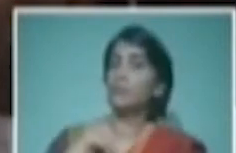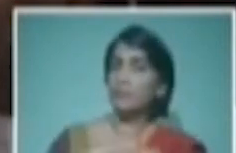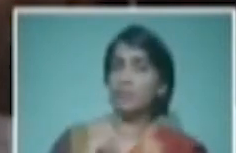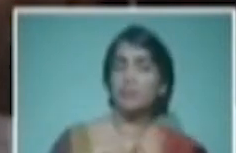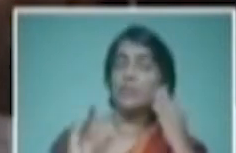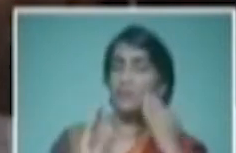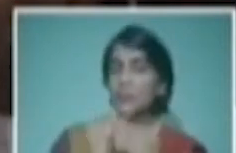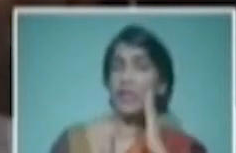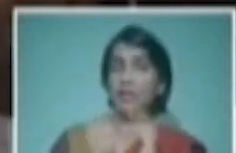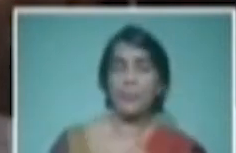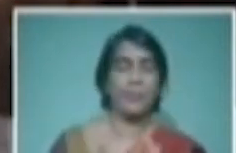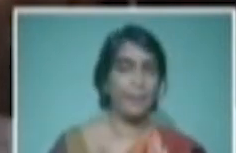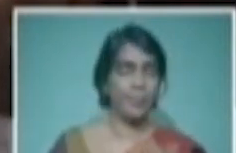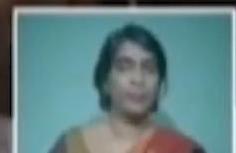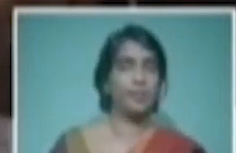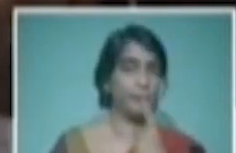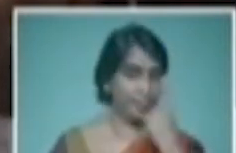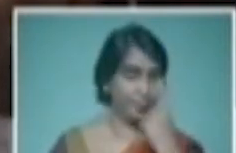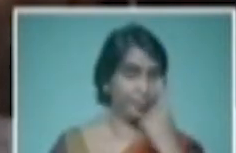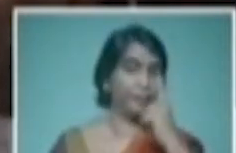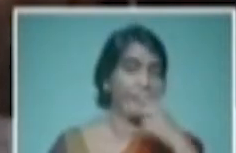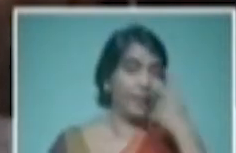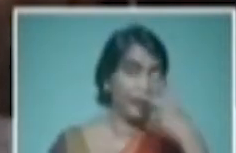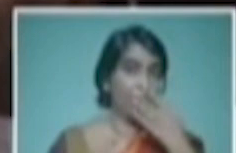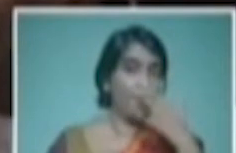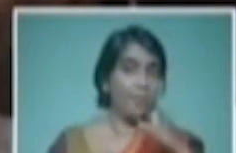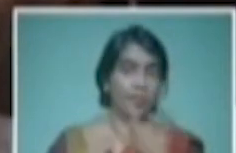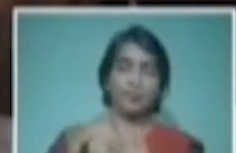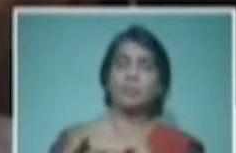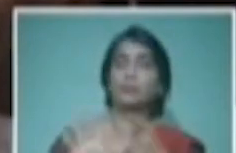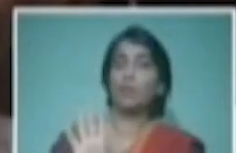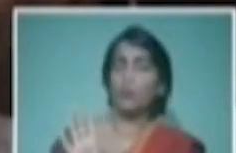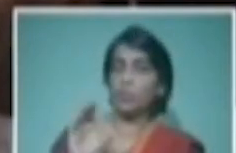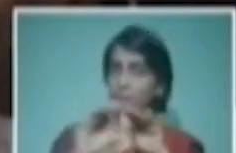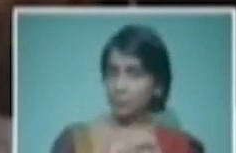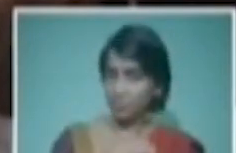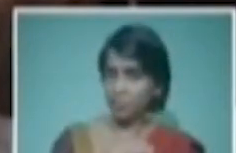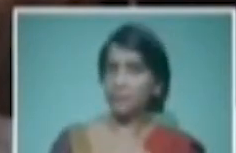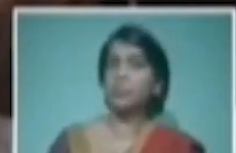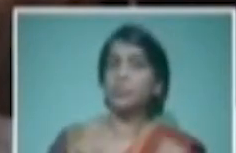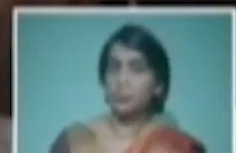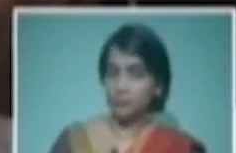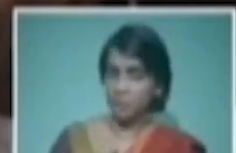ඕරල් ඉංග්‍රීසි පටන් ගන්නවා. ඒක දෙවෙනි වසරට ඉවරෙච්ච ගමන් ගුණ පුහුණුව පටන් ගන්නවා. ඒ වගේම